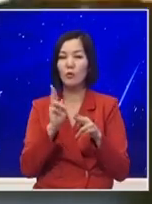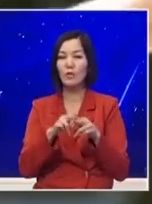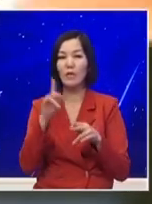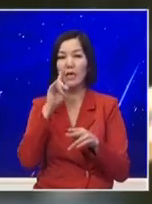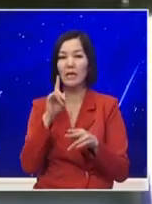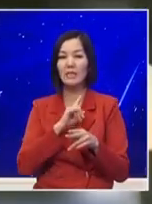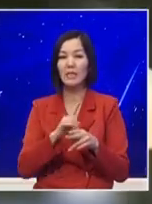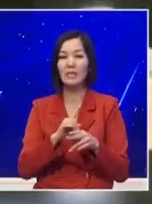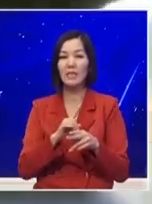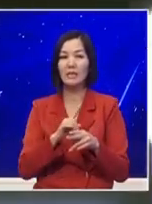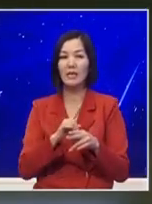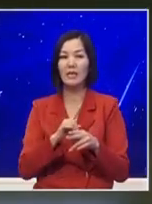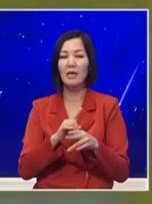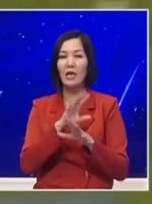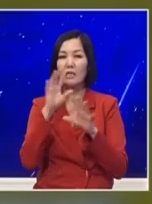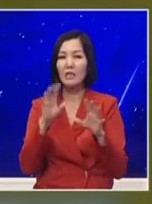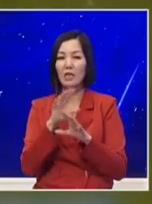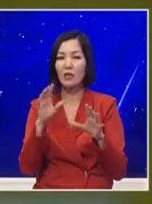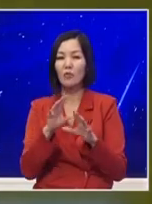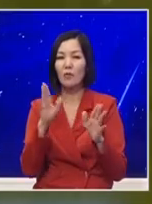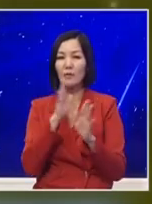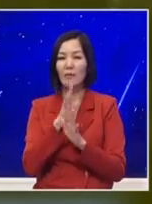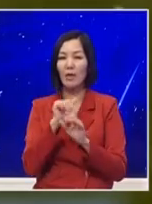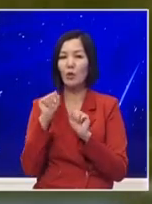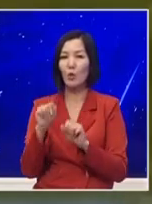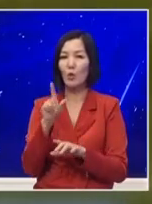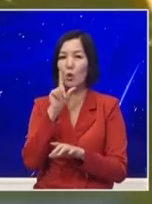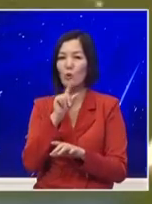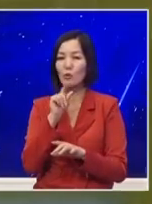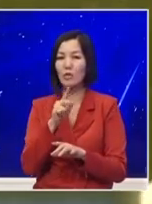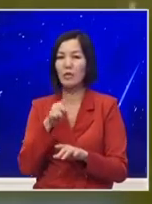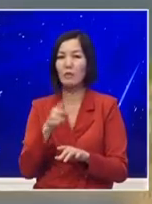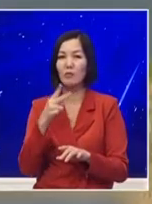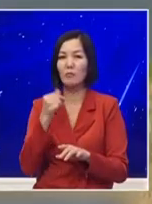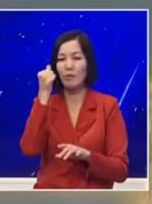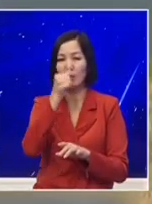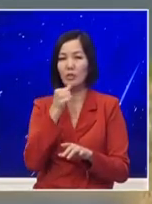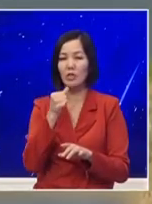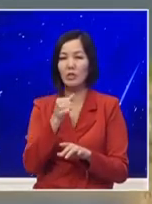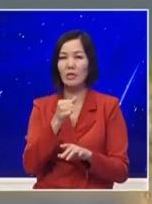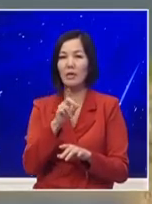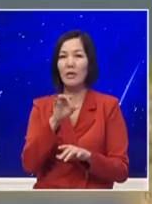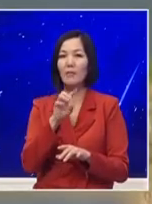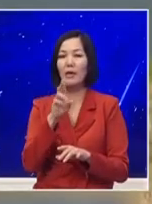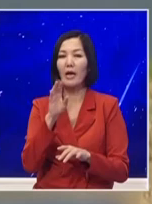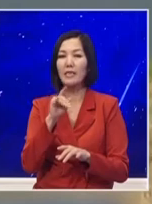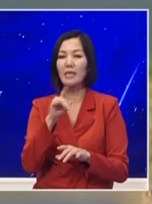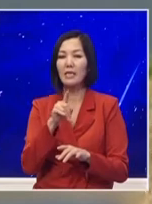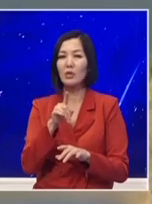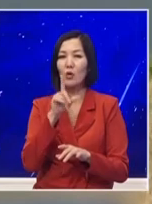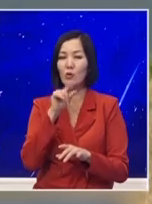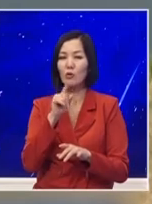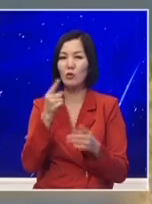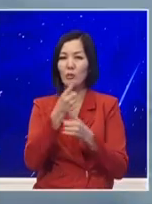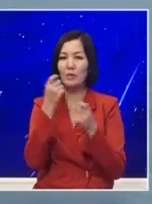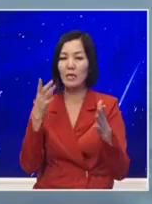Қазақстанның биоалуан түрлілікті сақтау қауымдастығы мен құстарды қорғау одағы 2021 жылды бір қазан жылы деп жариялады. Биылғы жылдық бір қазан